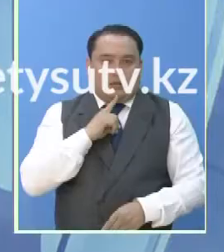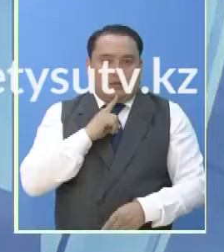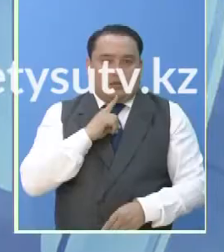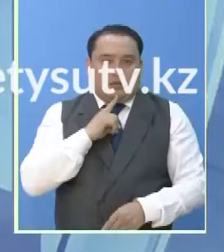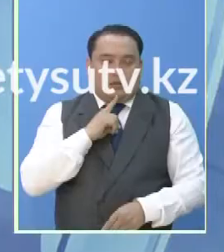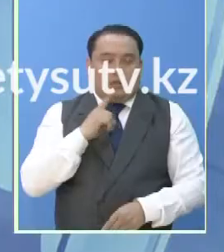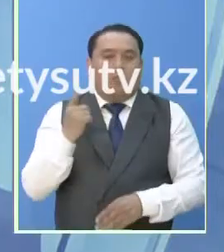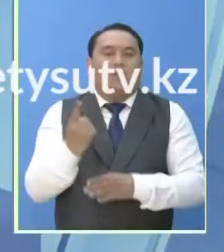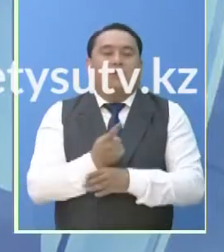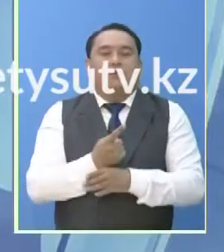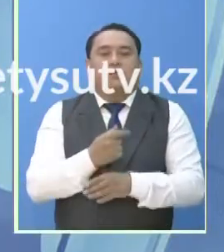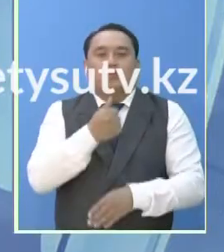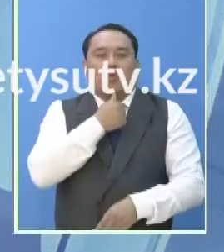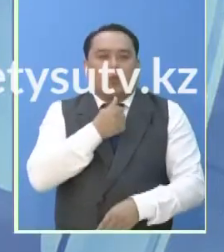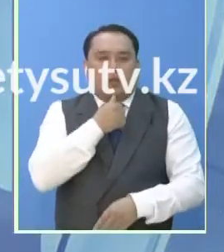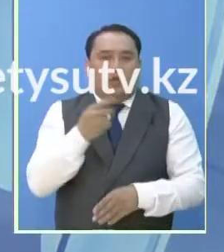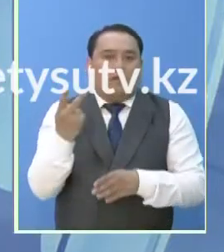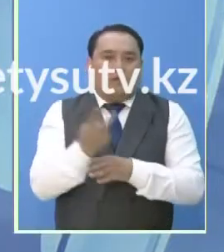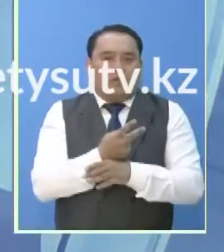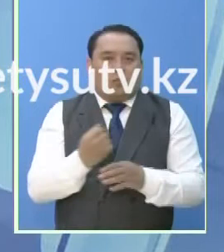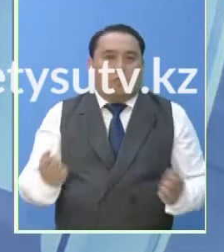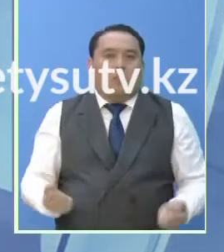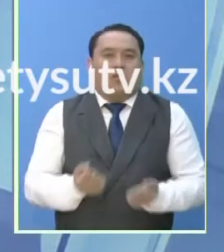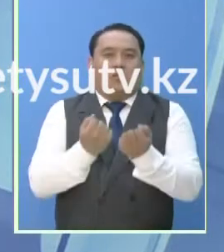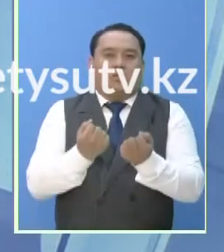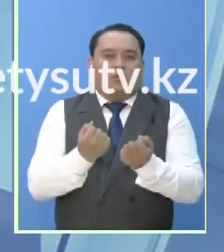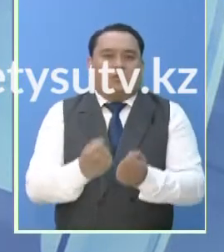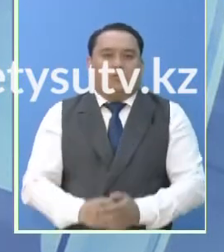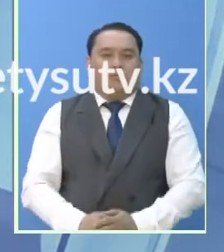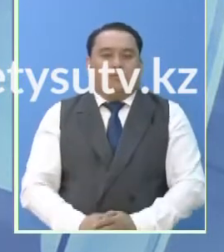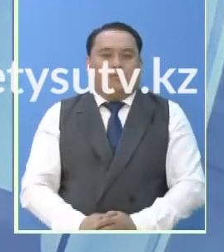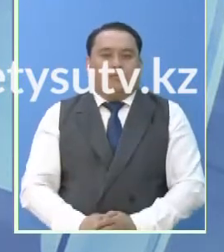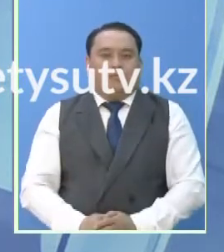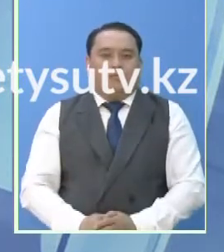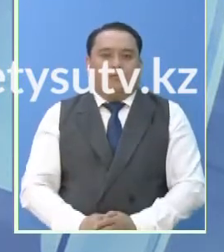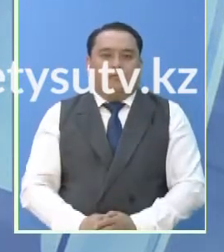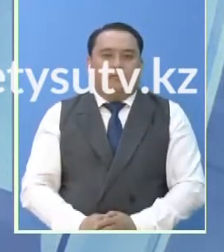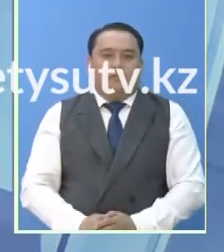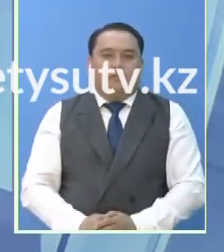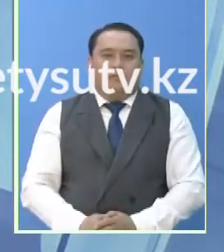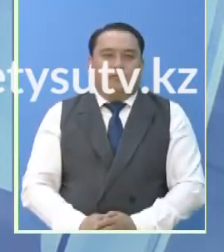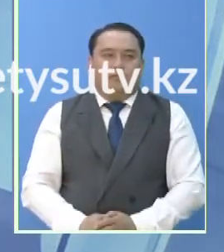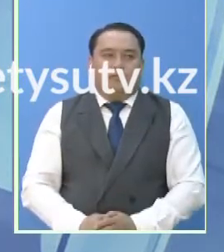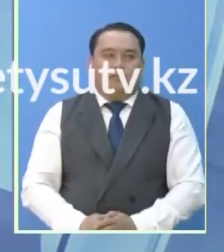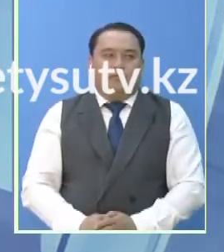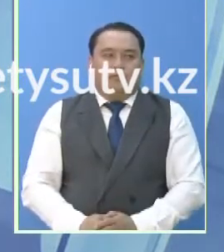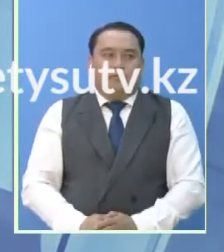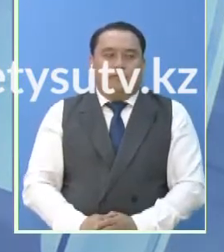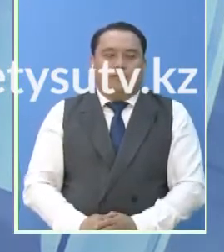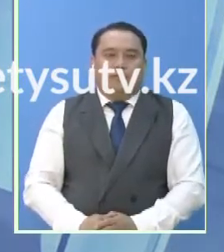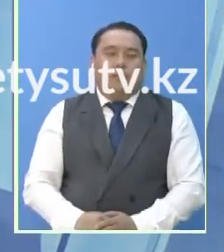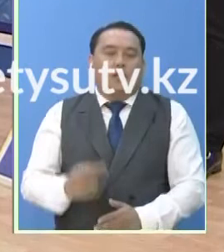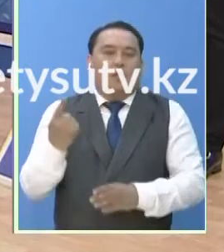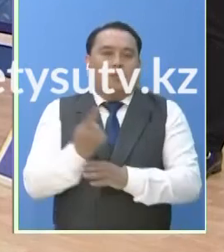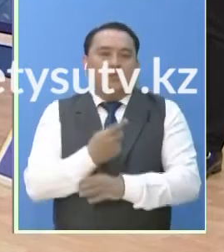ол базисный компонент болады, екінші компонент ол поддерживающий компонент болады ана жақта. Мен түсіндіру керек, мысалы бірінші компонент